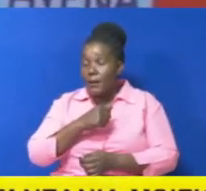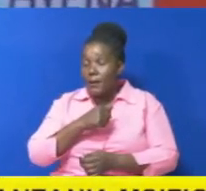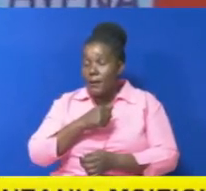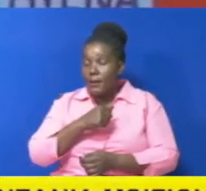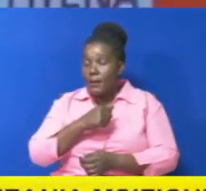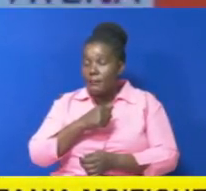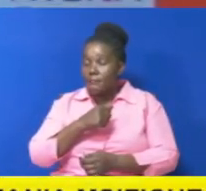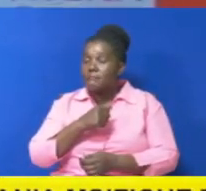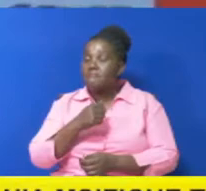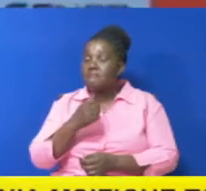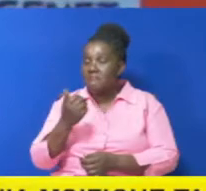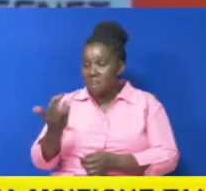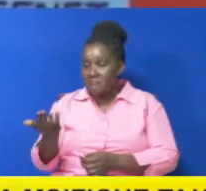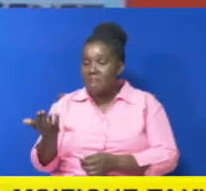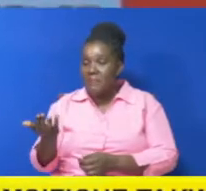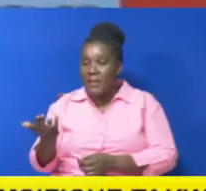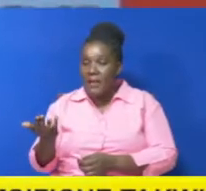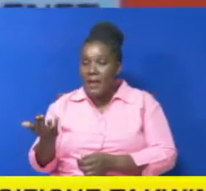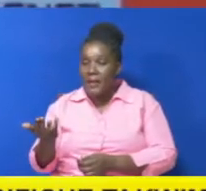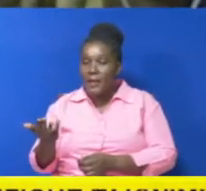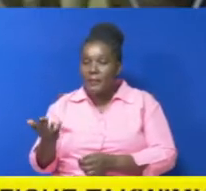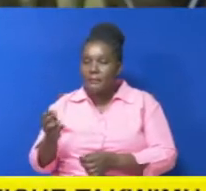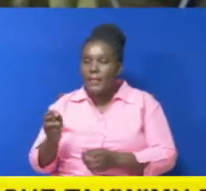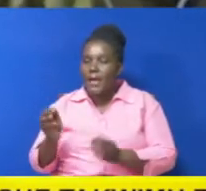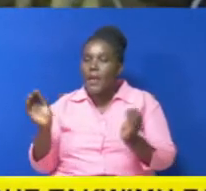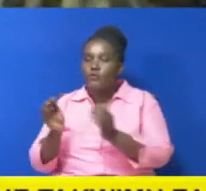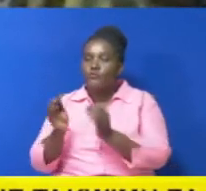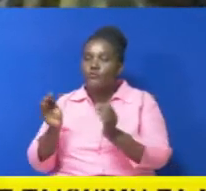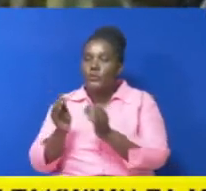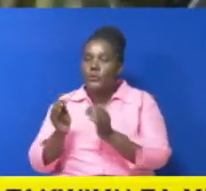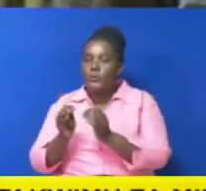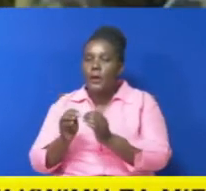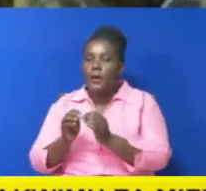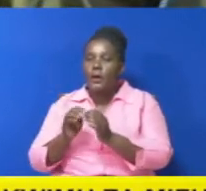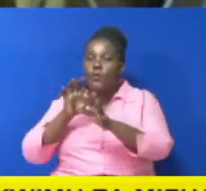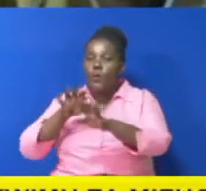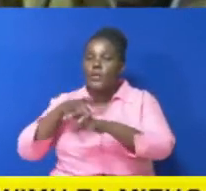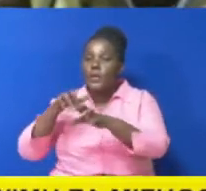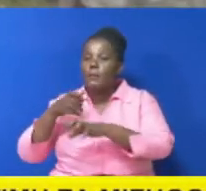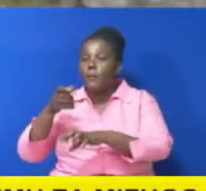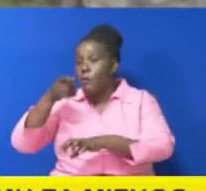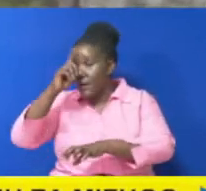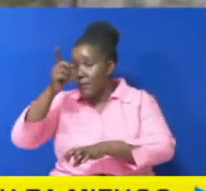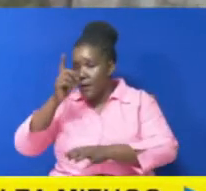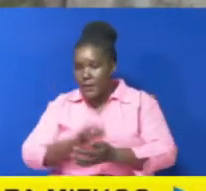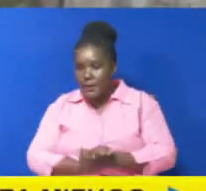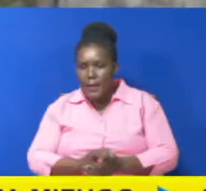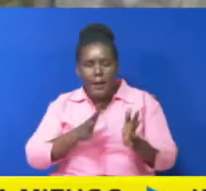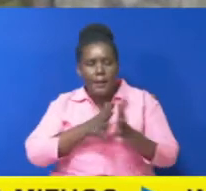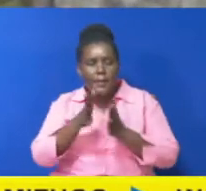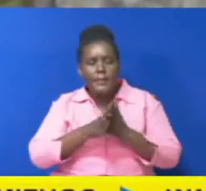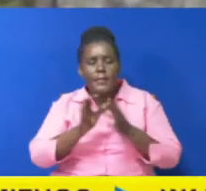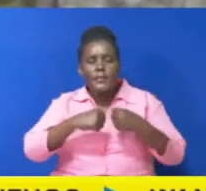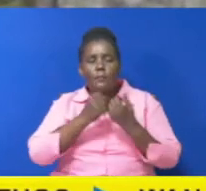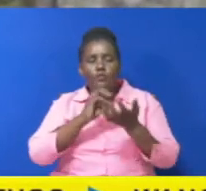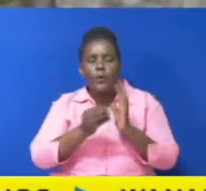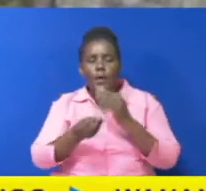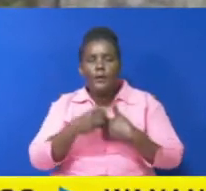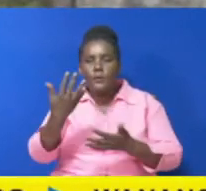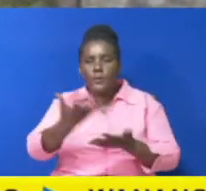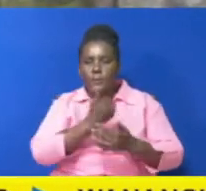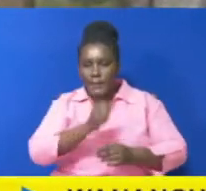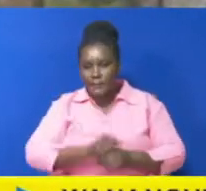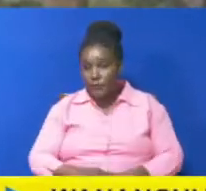Ifisi Zoo, anazungumzia namna wanavyopata changamoto kutunza wanyama hao. Tuna changamoto kubwa